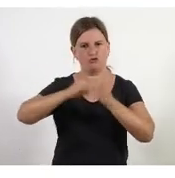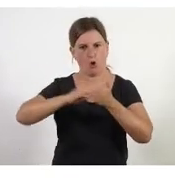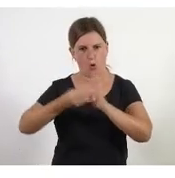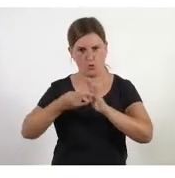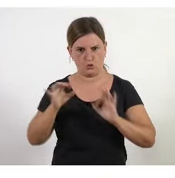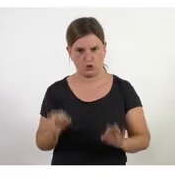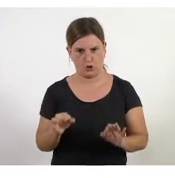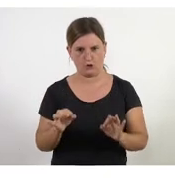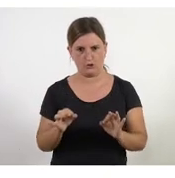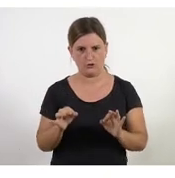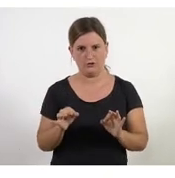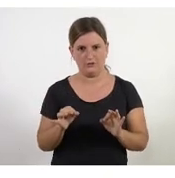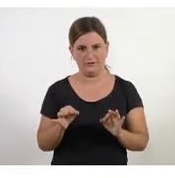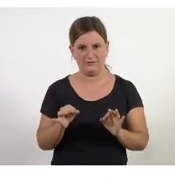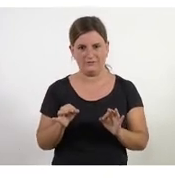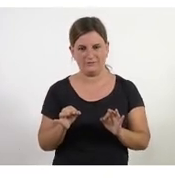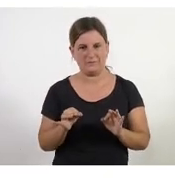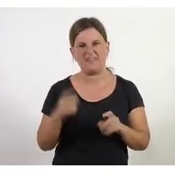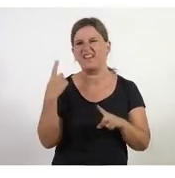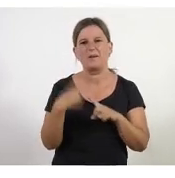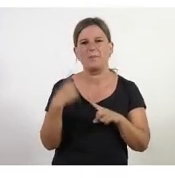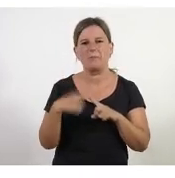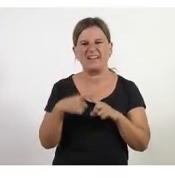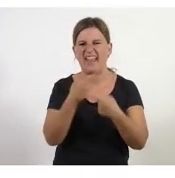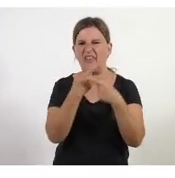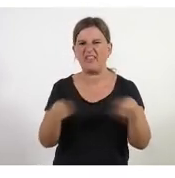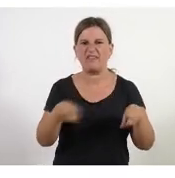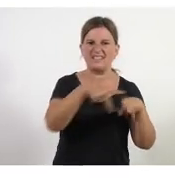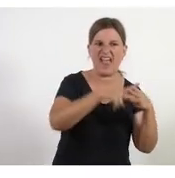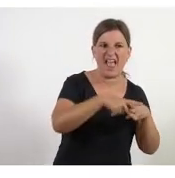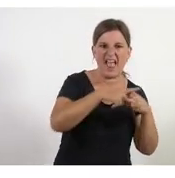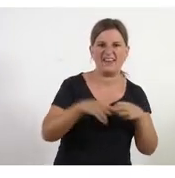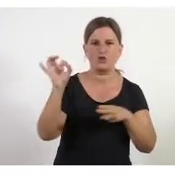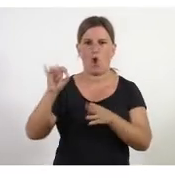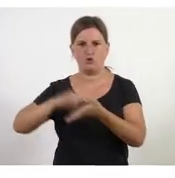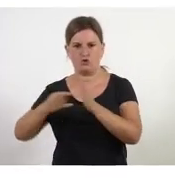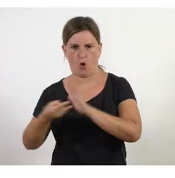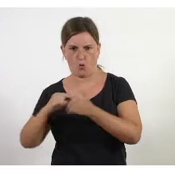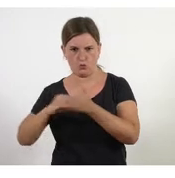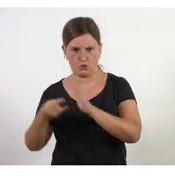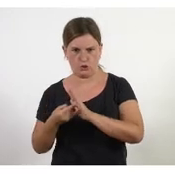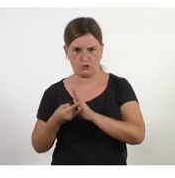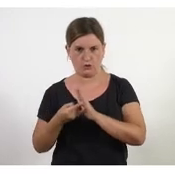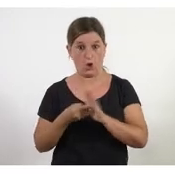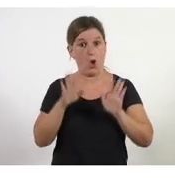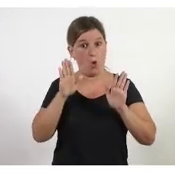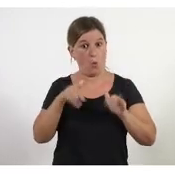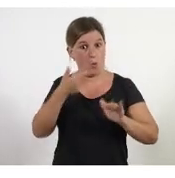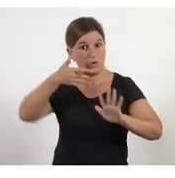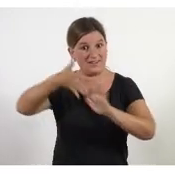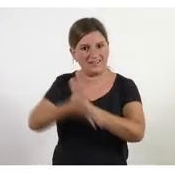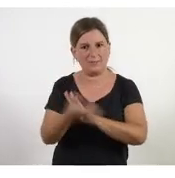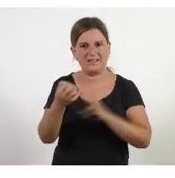Veurem el per què d'aquesta diferència durant el taller. I per acabar, us voldria parlar de